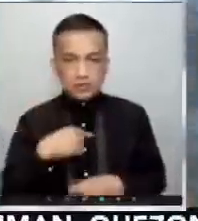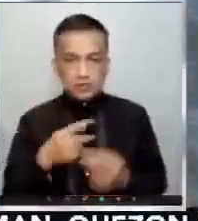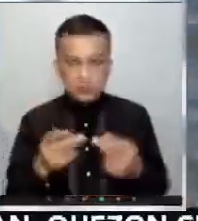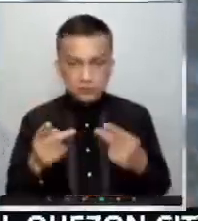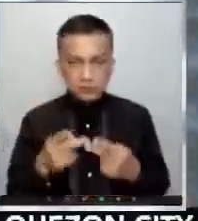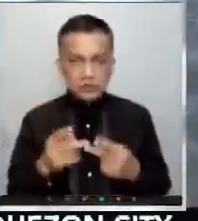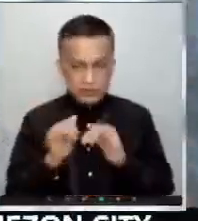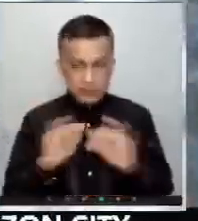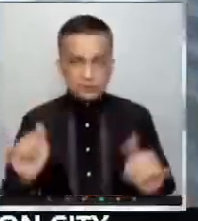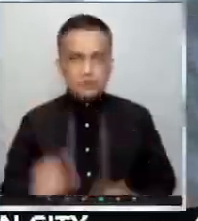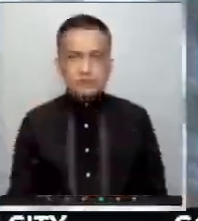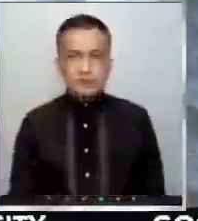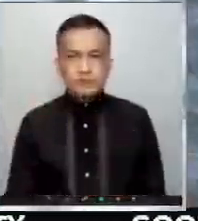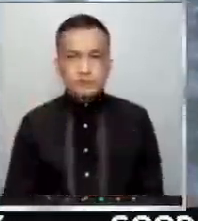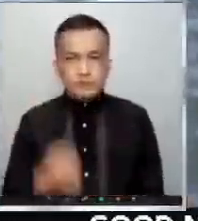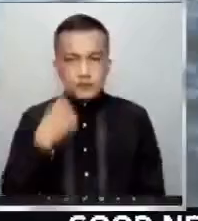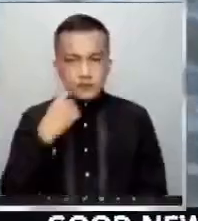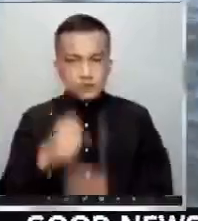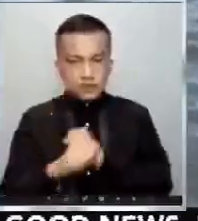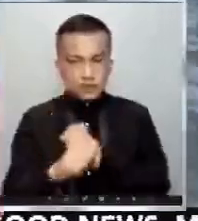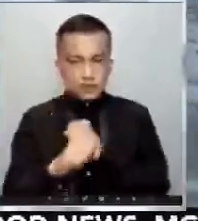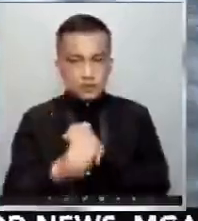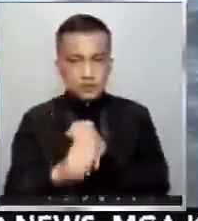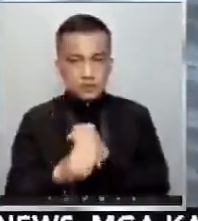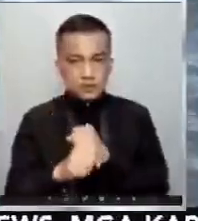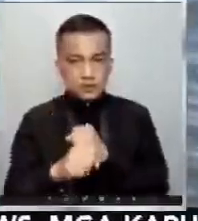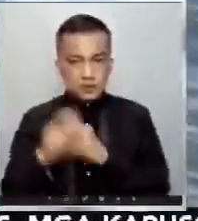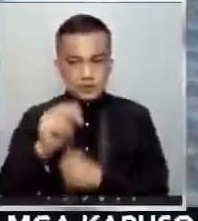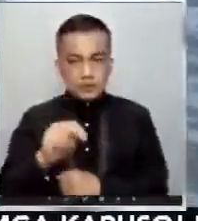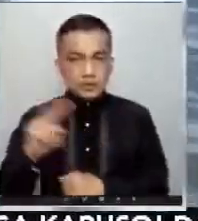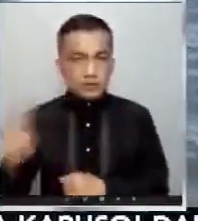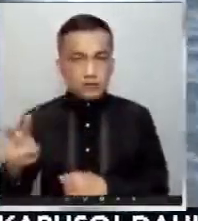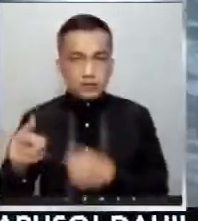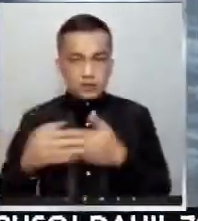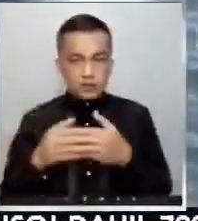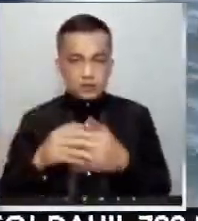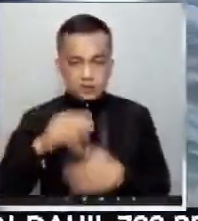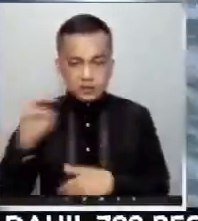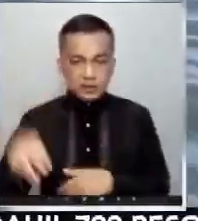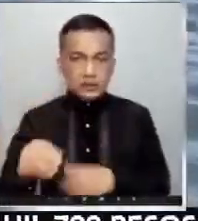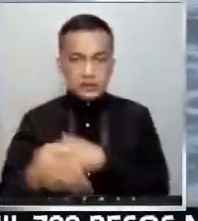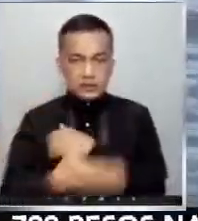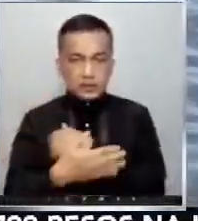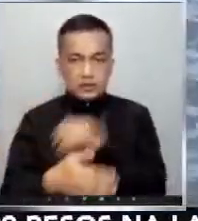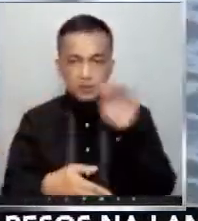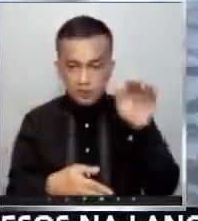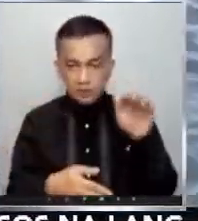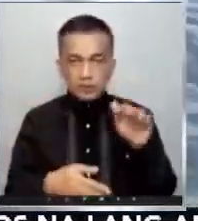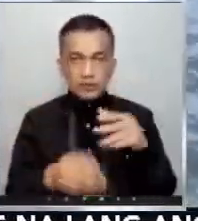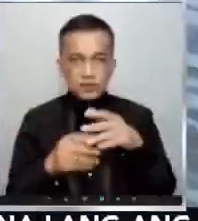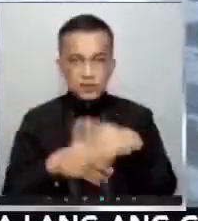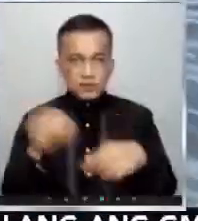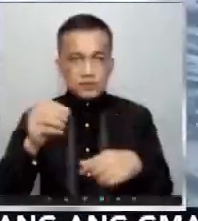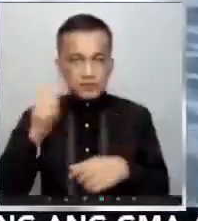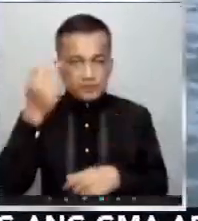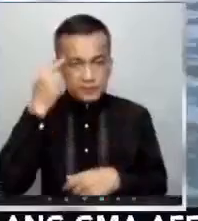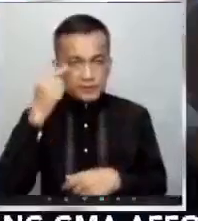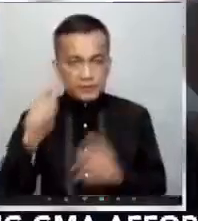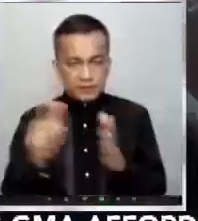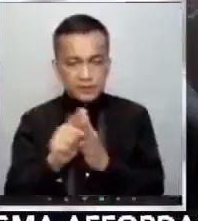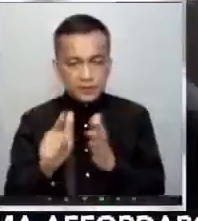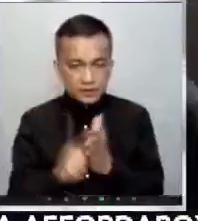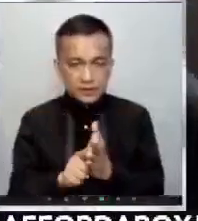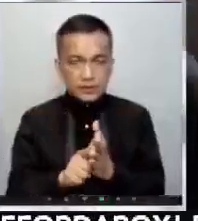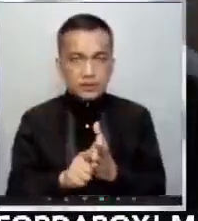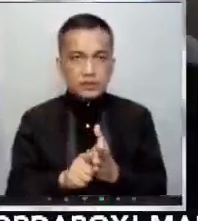nagkilos protesta ang grupong pamalakaya sa Navotas sa tabi ng Manila Bay. Panawagan nila maglabas na ang gobyerno ng batas o executive order